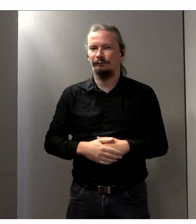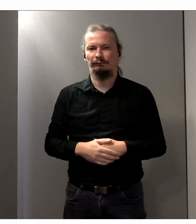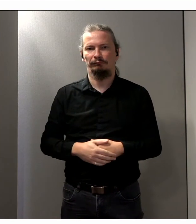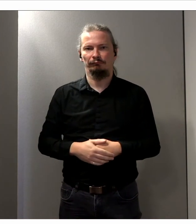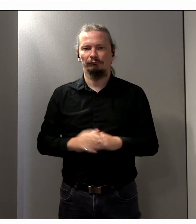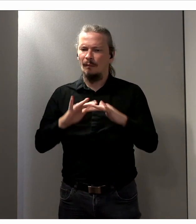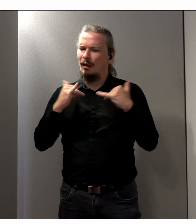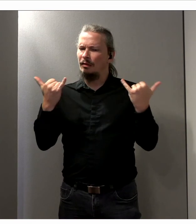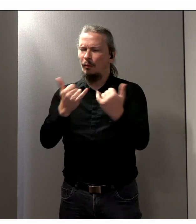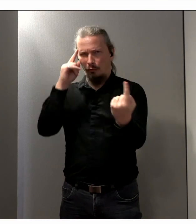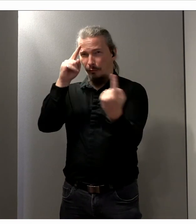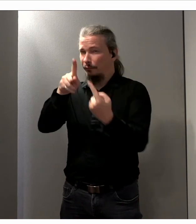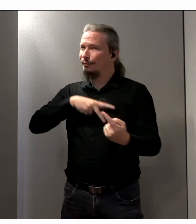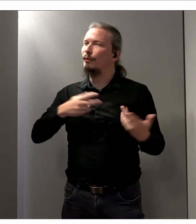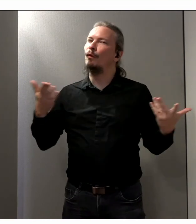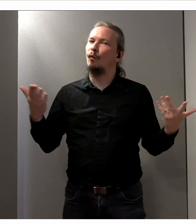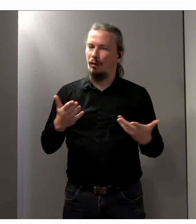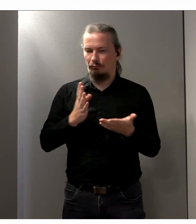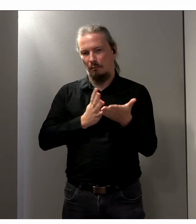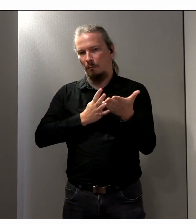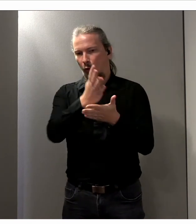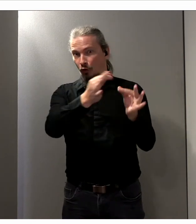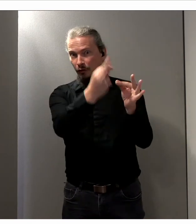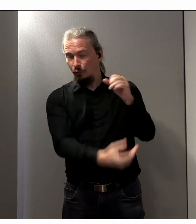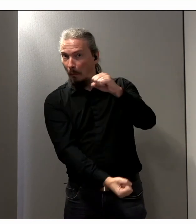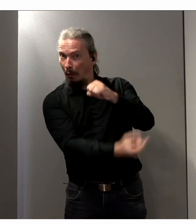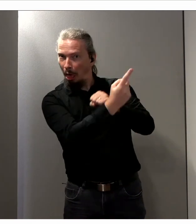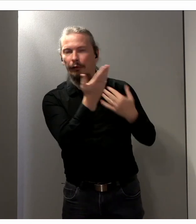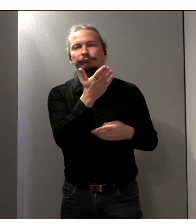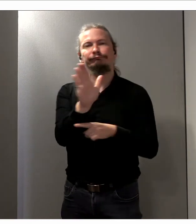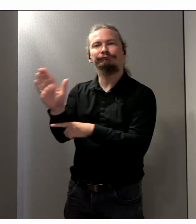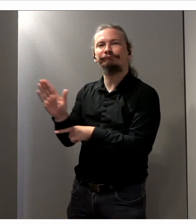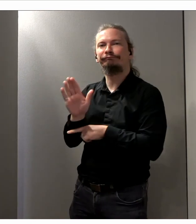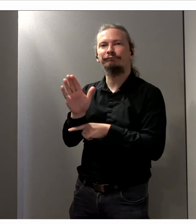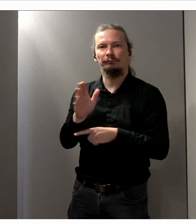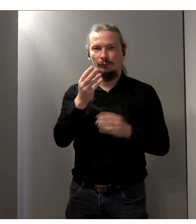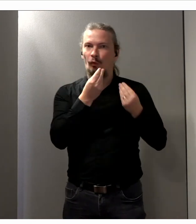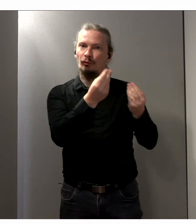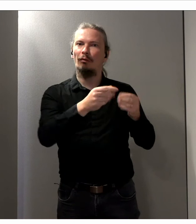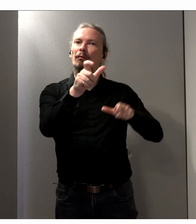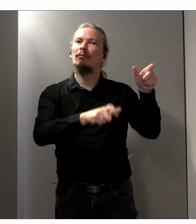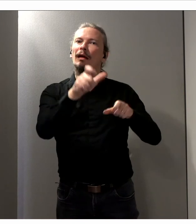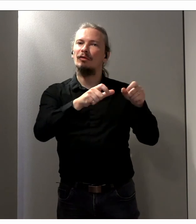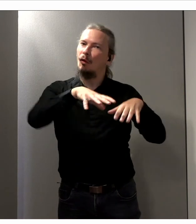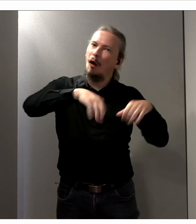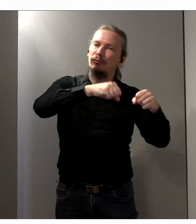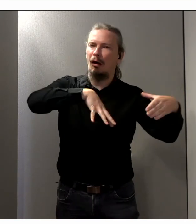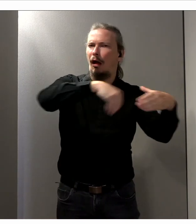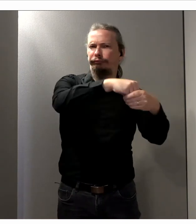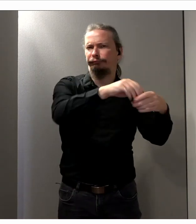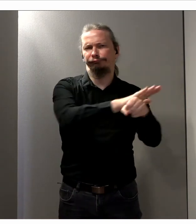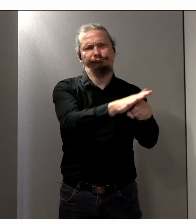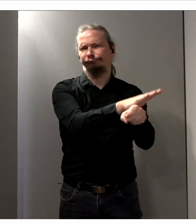L'ambition de notre table ronde est de mettre en avant un projet de solution innovante pour la pleine participation à l'emploi et plus